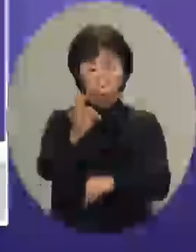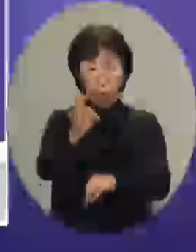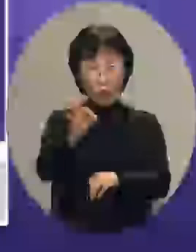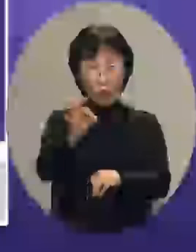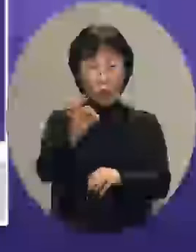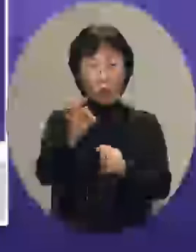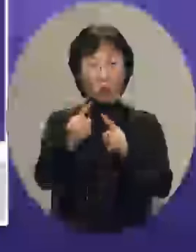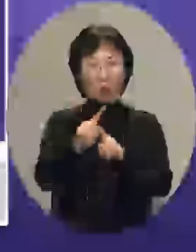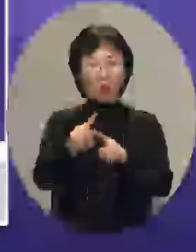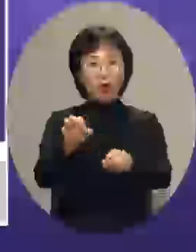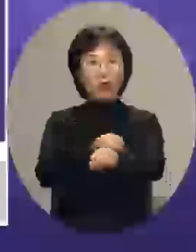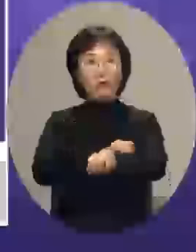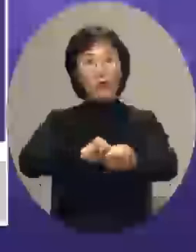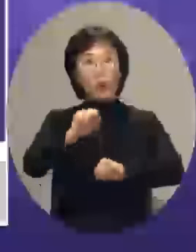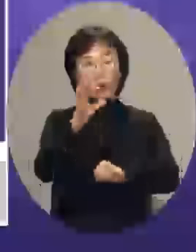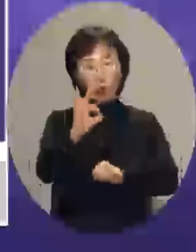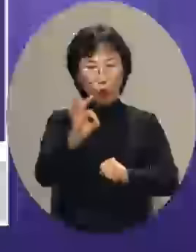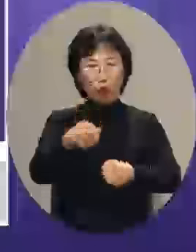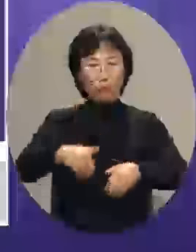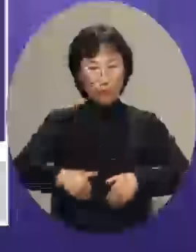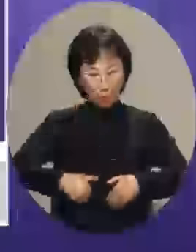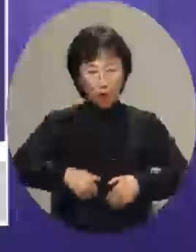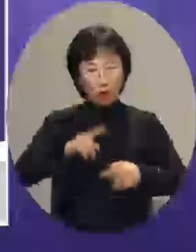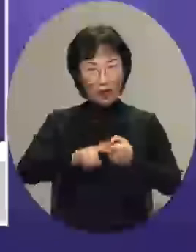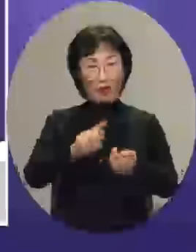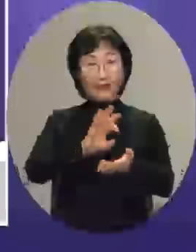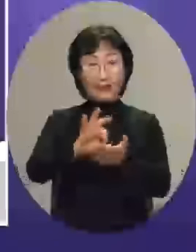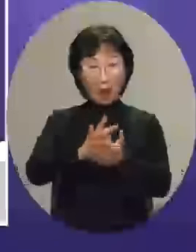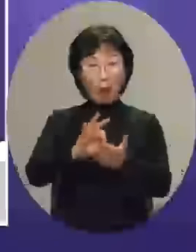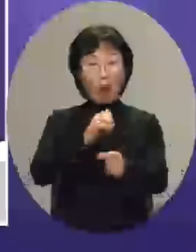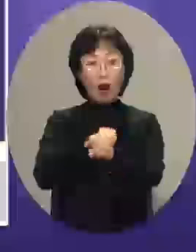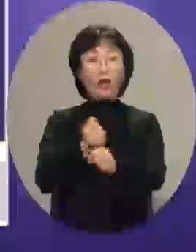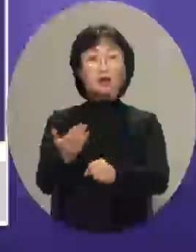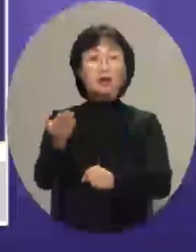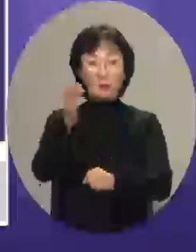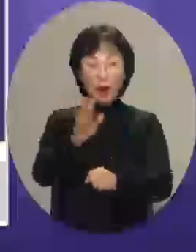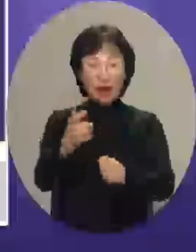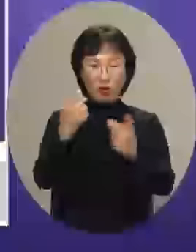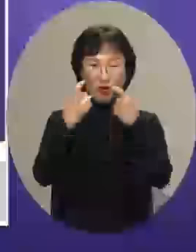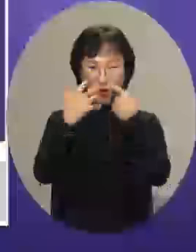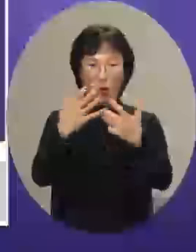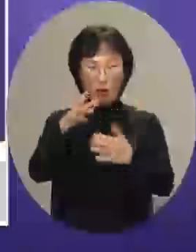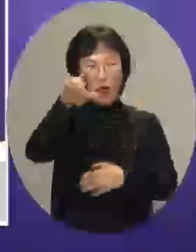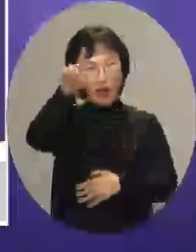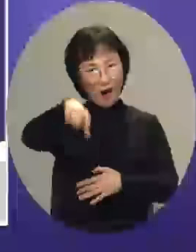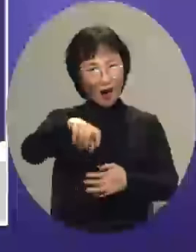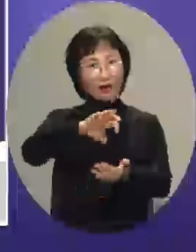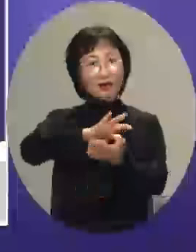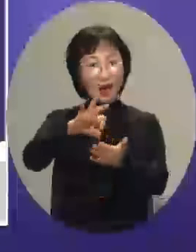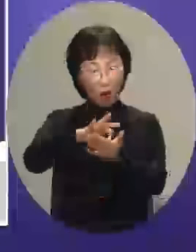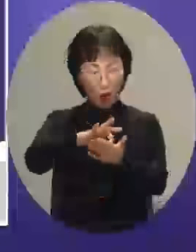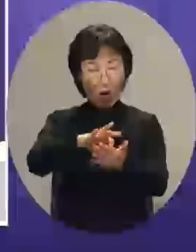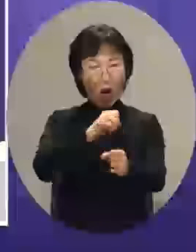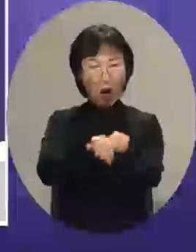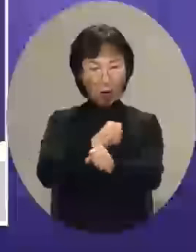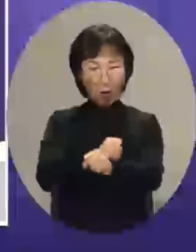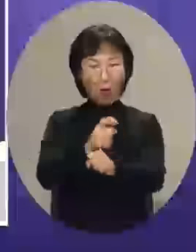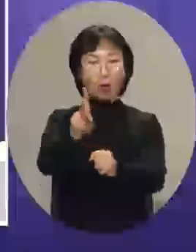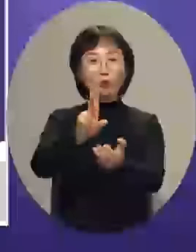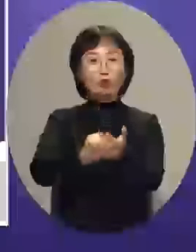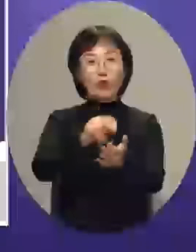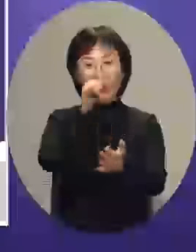특활비도 이렇게 필요한 부분은 쓰되 제가 필요한 투명하게 카드로 사용할 수 있는 특경비로 전환하고 또 문제점이